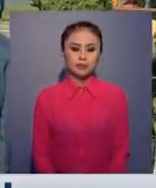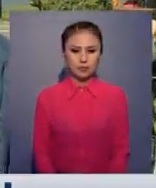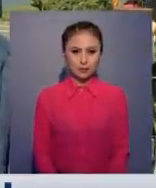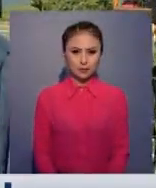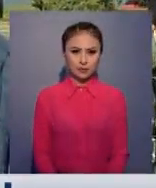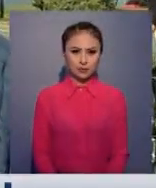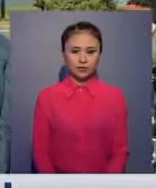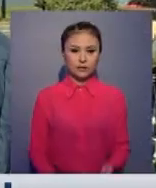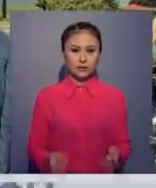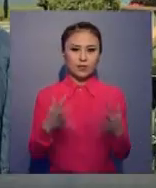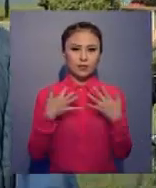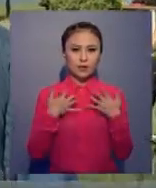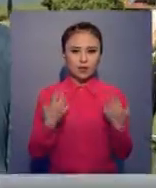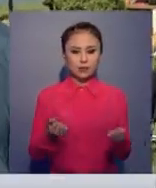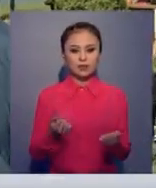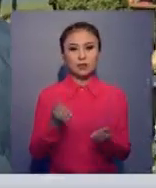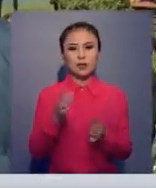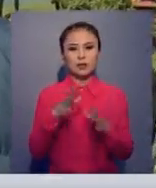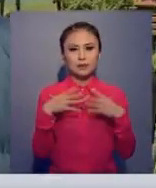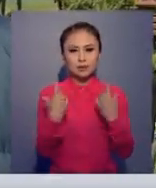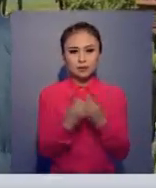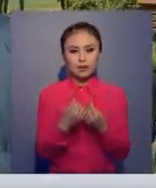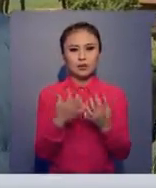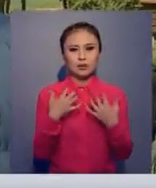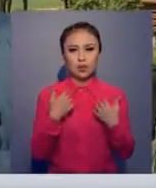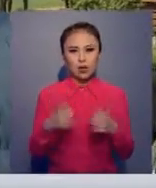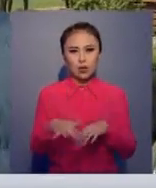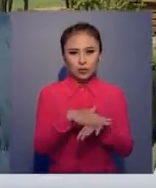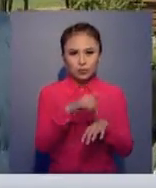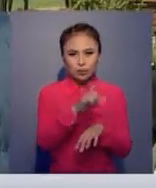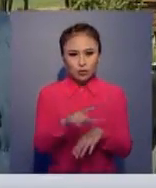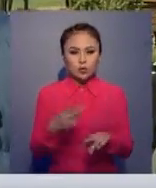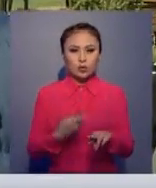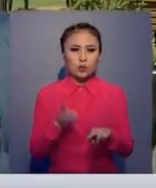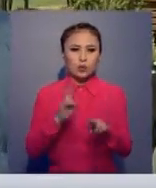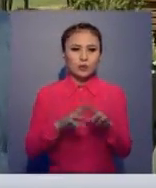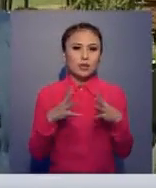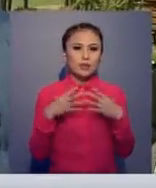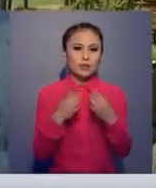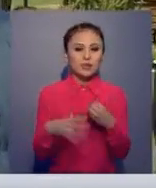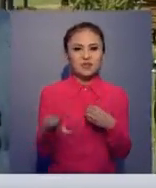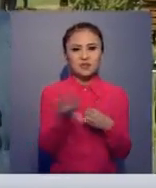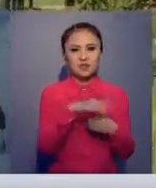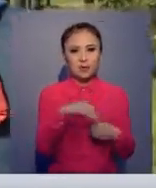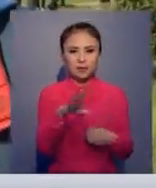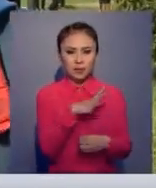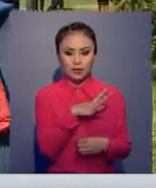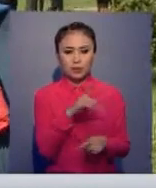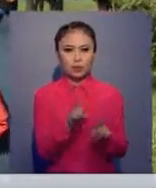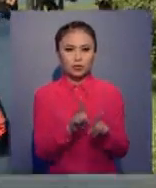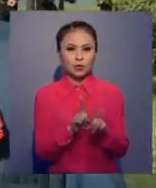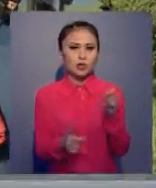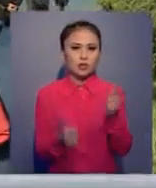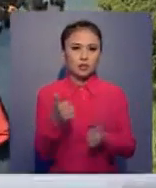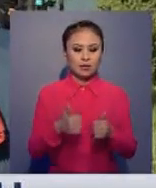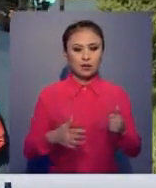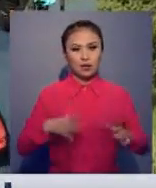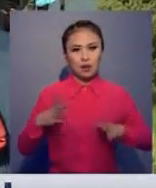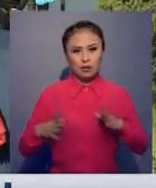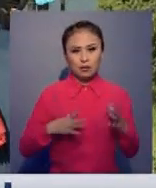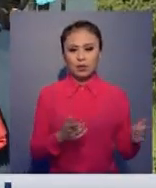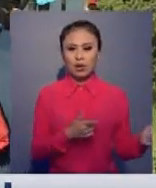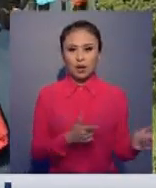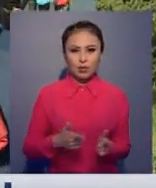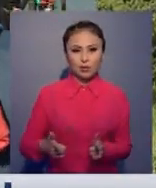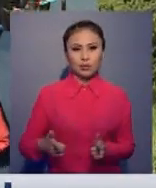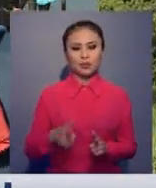Дені сау отбасы, дені сау ұлт демекші. Бұл спортқа деген барлық отбасының мүшелерін тартады. Бұл жарысқа дайындалып келеді,